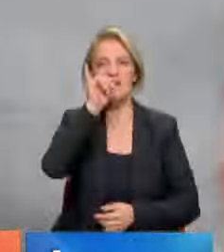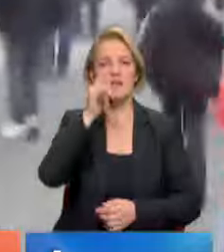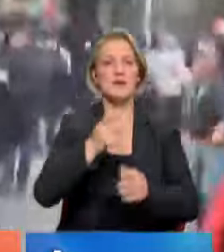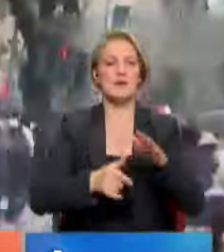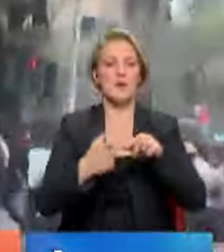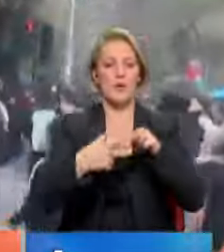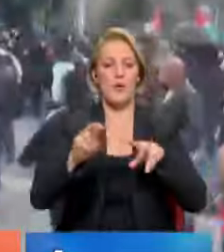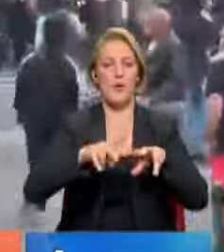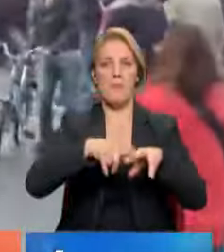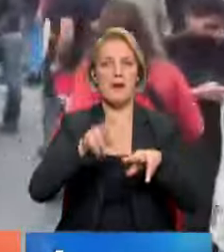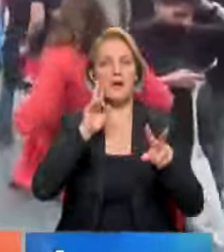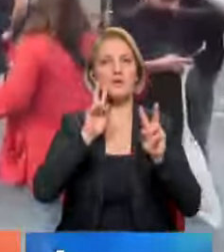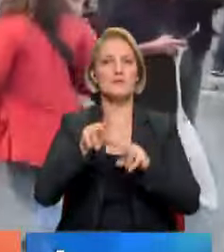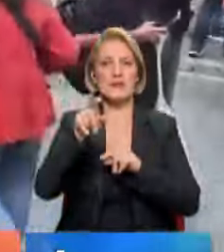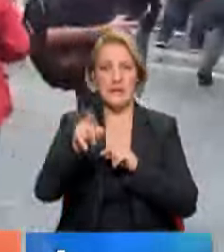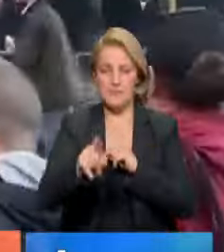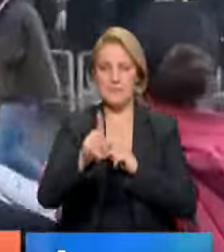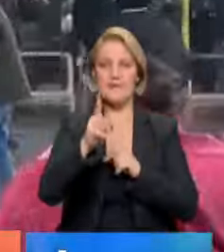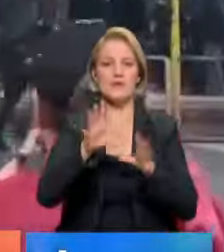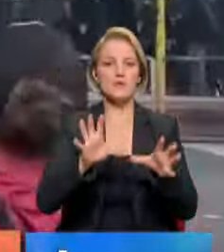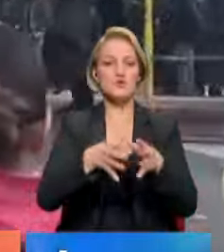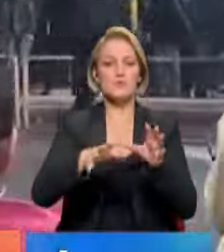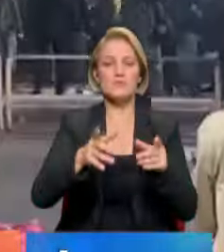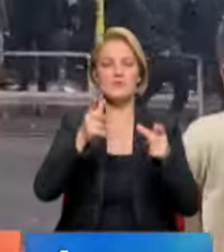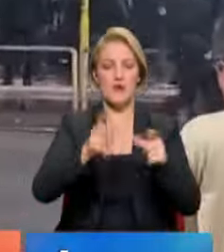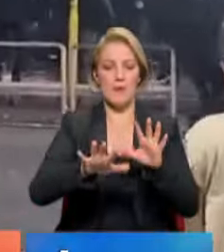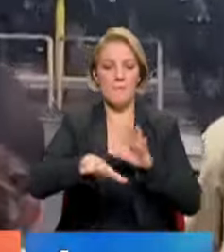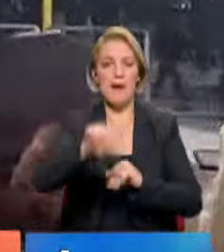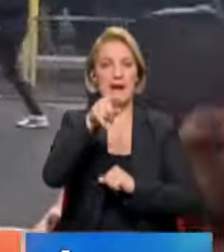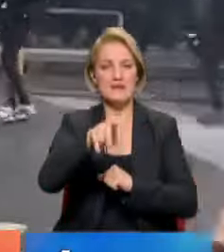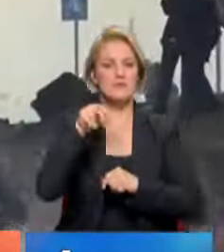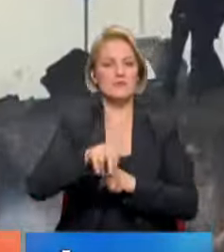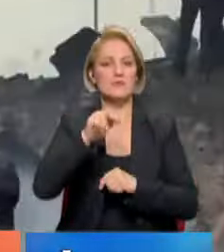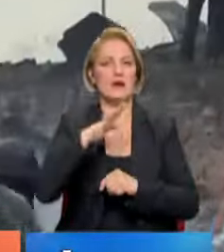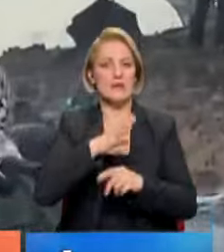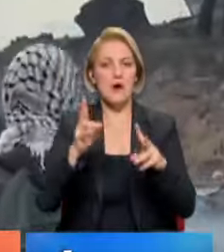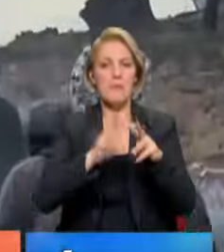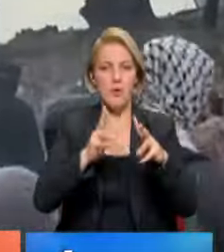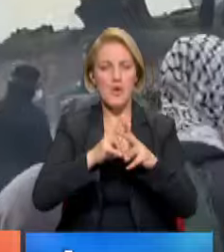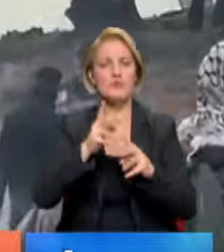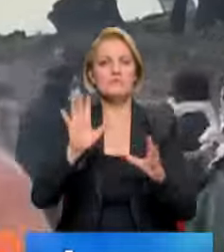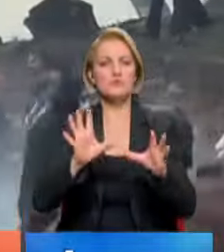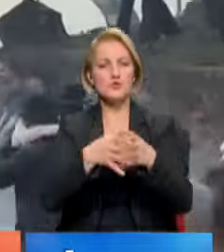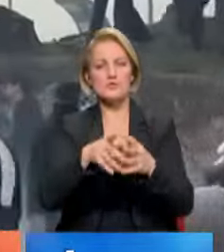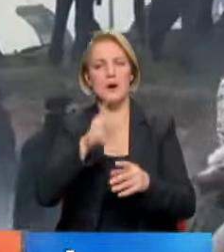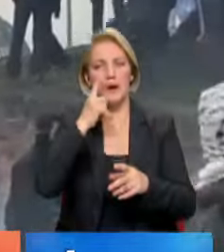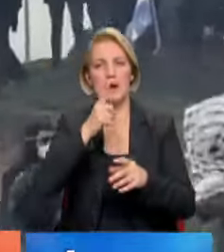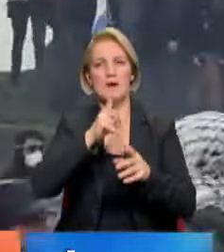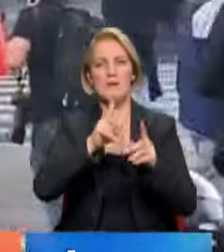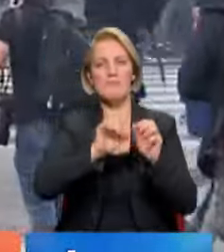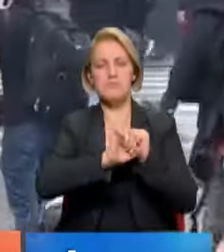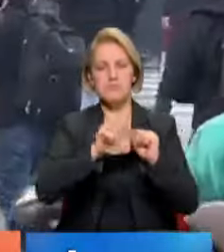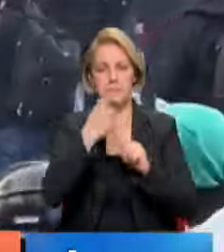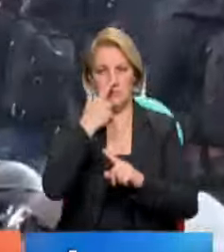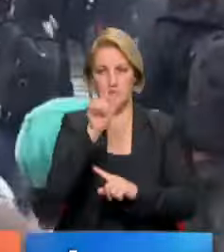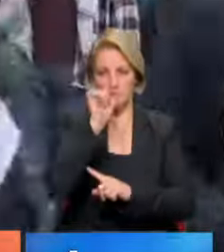İtalya'nın başkenti Roma'daki gösteride bir grup şehir merkezine yürümek isteyince polisle göstericiler arasında çatışma çıktı. Polis gruba göz yaşartıcı gaz ve